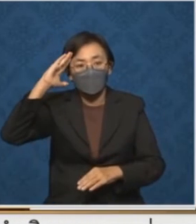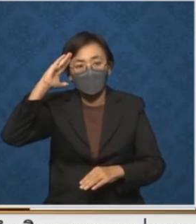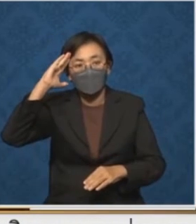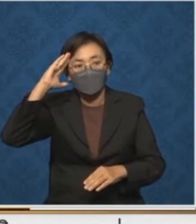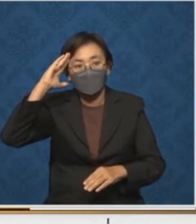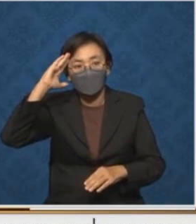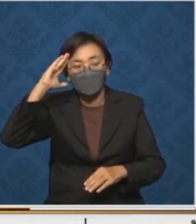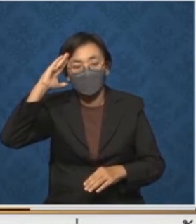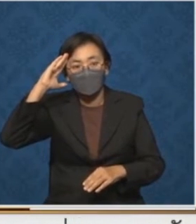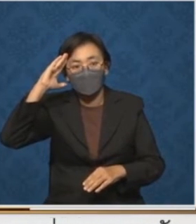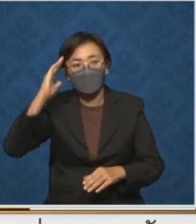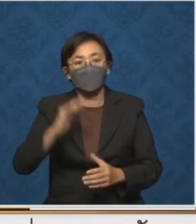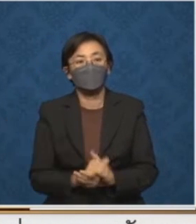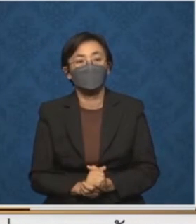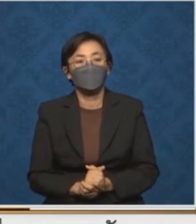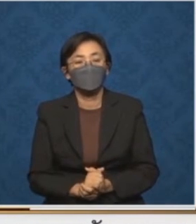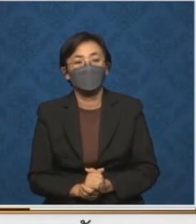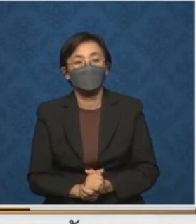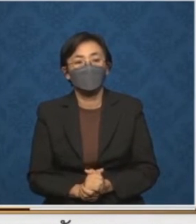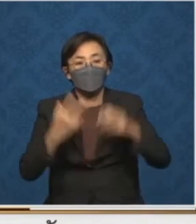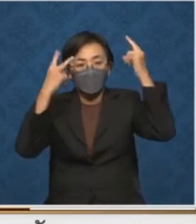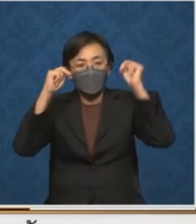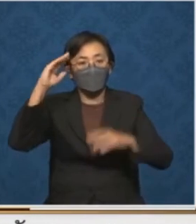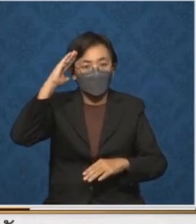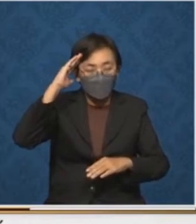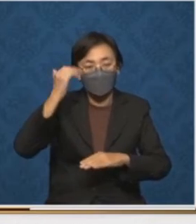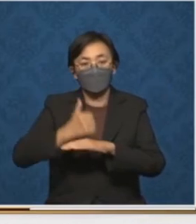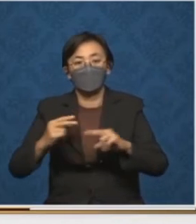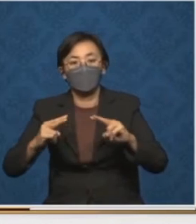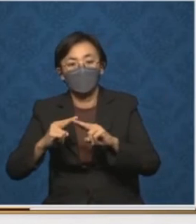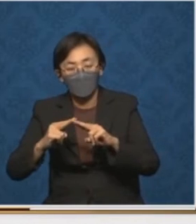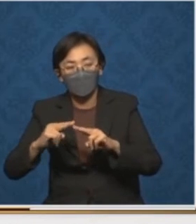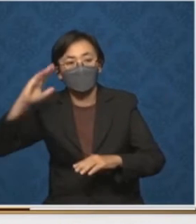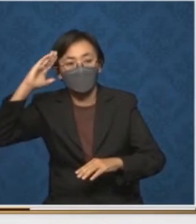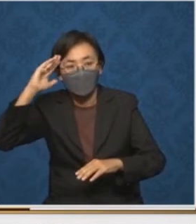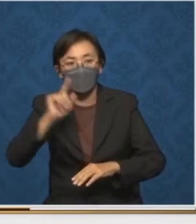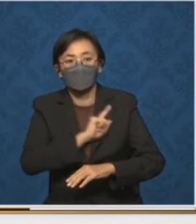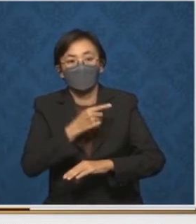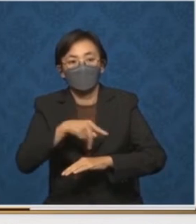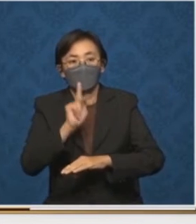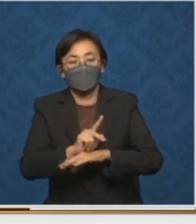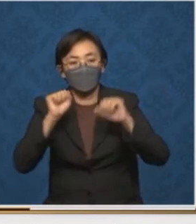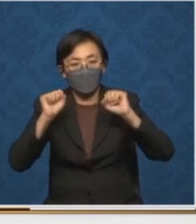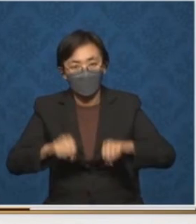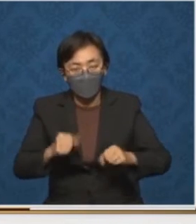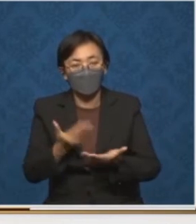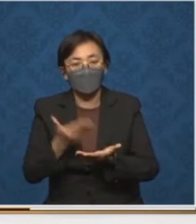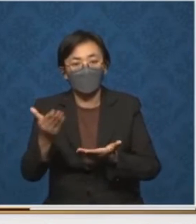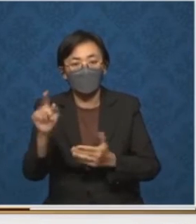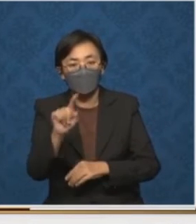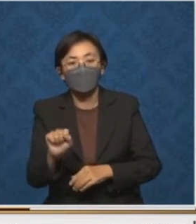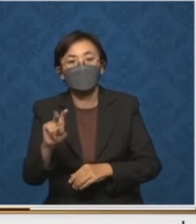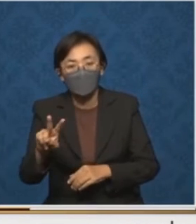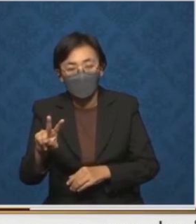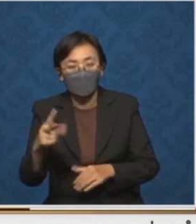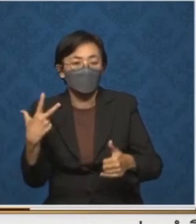รฐ froze ตัสนใจพลาส ดีครับ ไม่เค้าโคแวคTheอภิปล่ไปครั้งที่แล้วผมจํได้คร